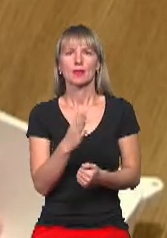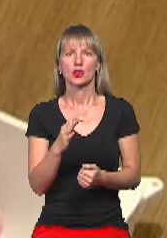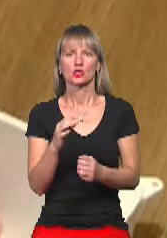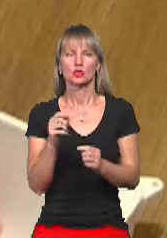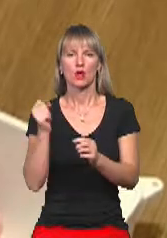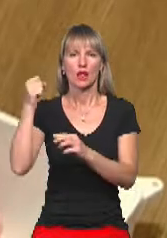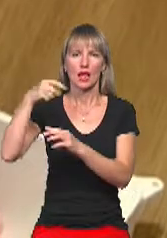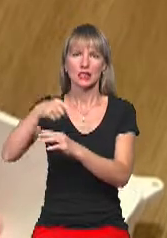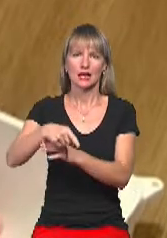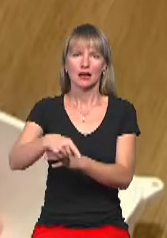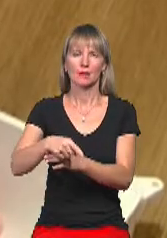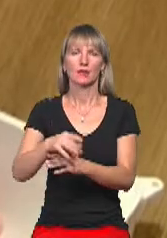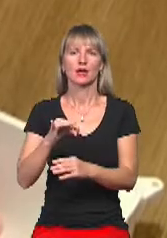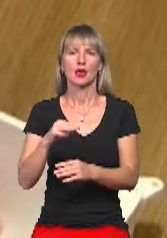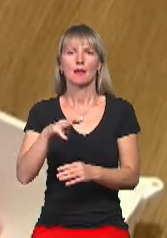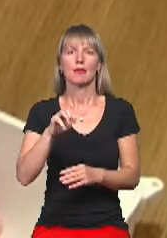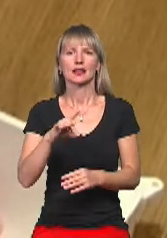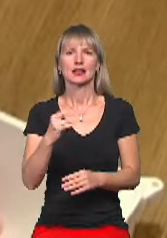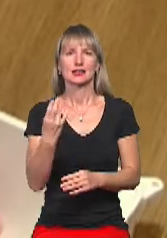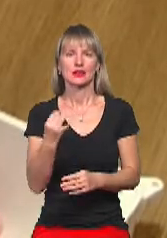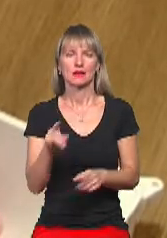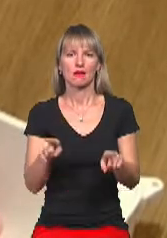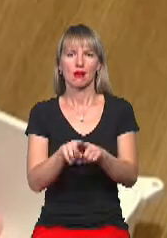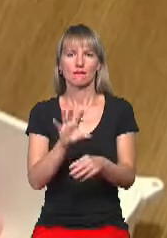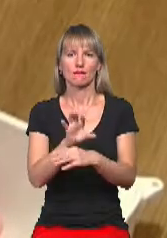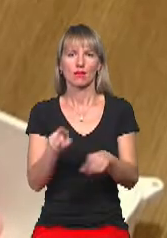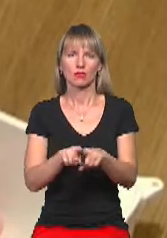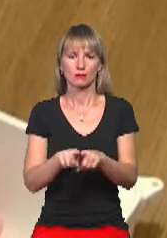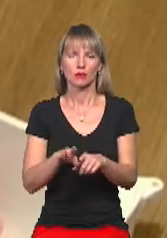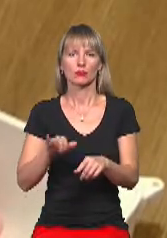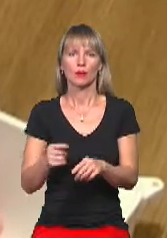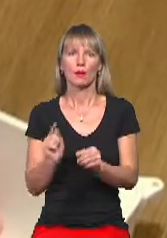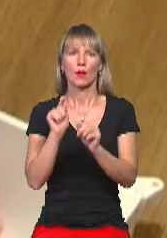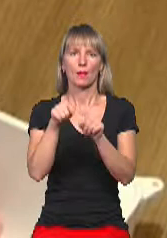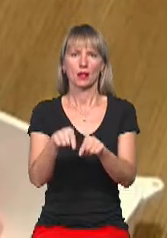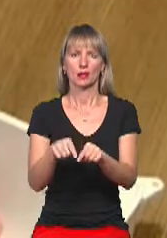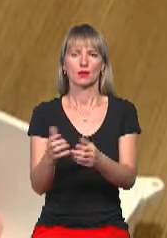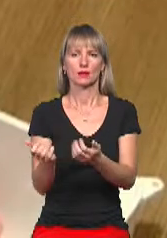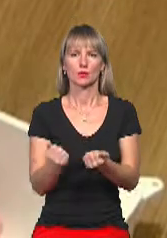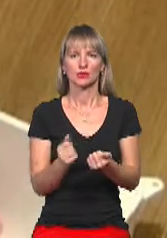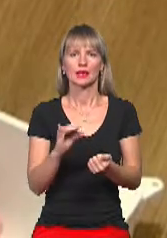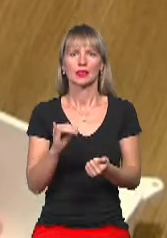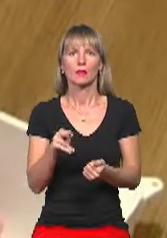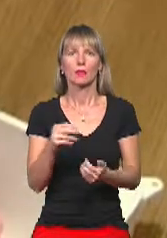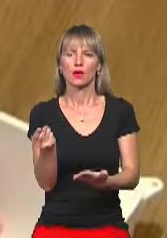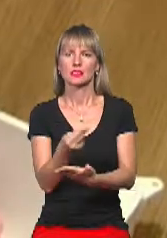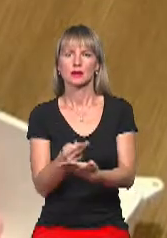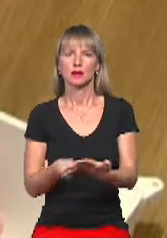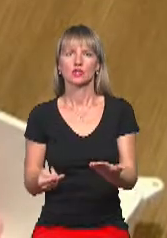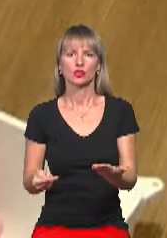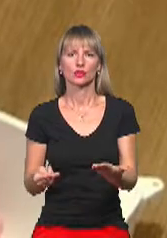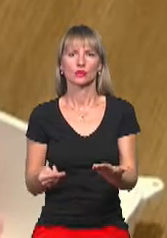и матрицей, которая как в фотоаппаратах, поток этот проходит. И по изображению, скажем